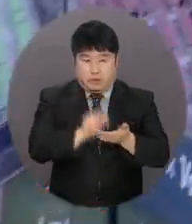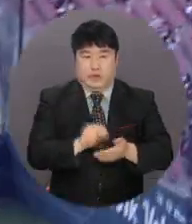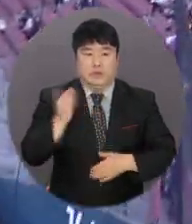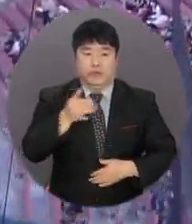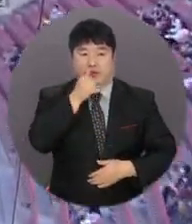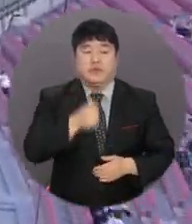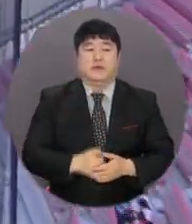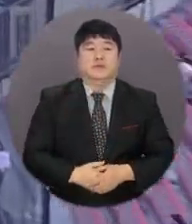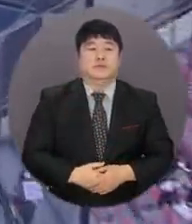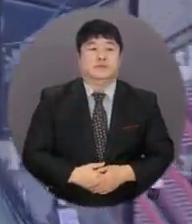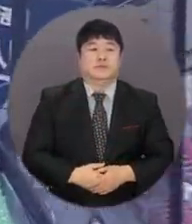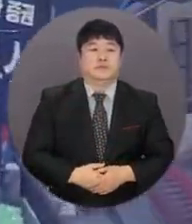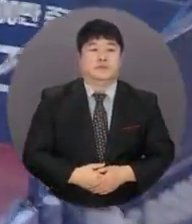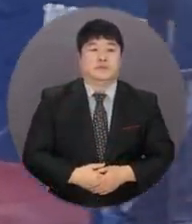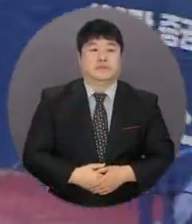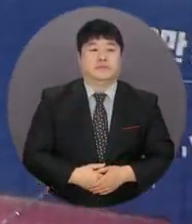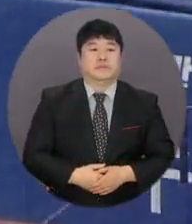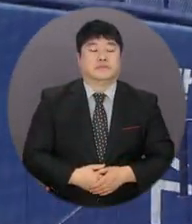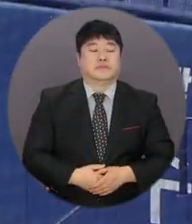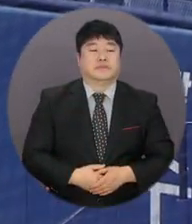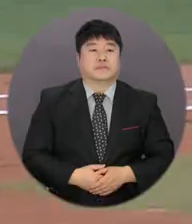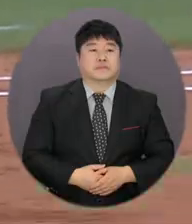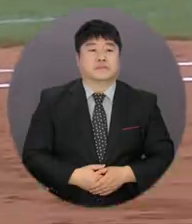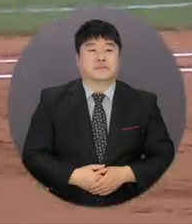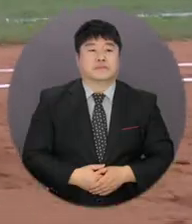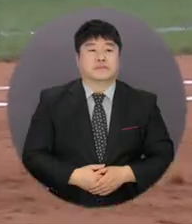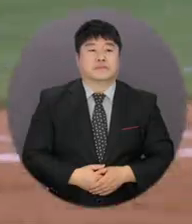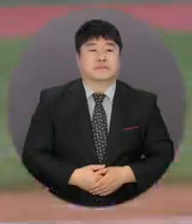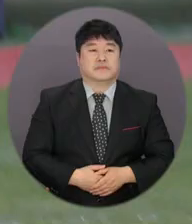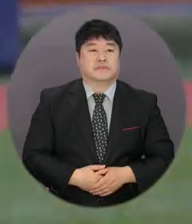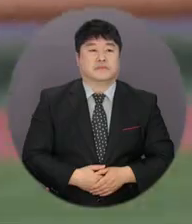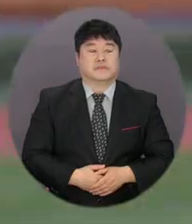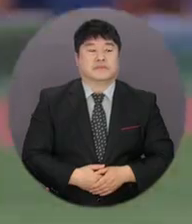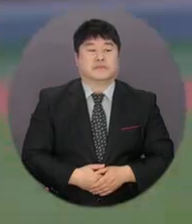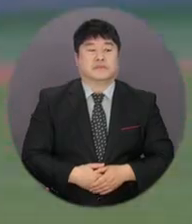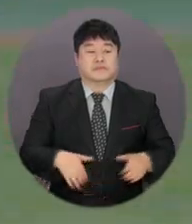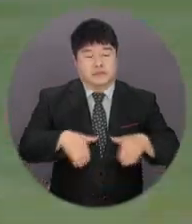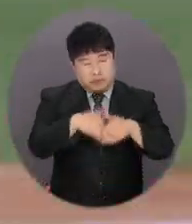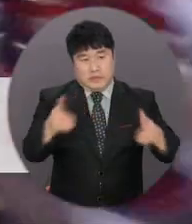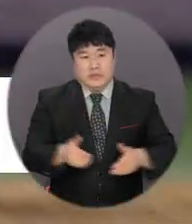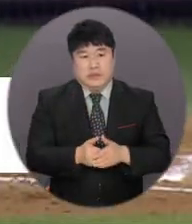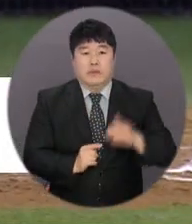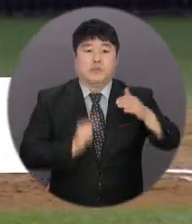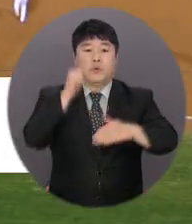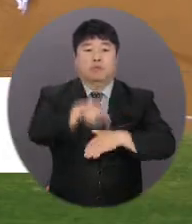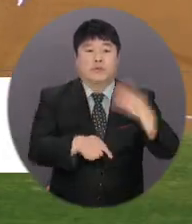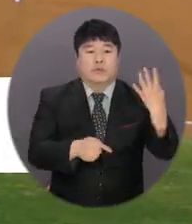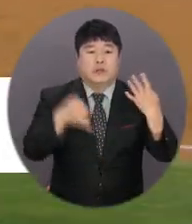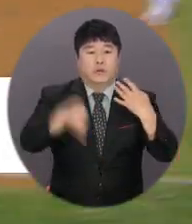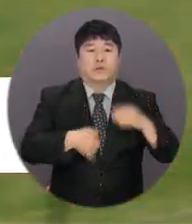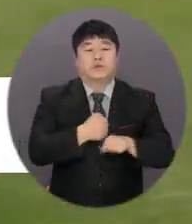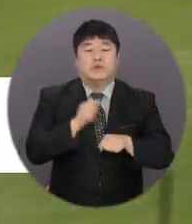멈춰서 끌어당깁니다. 이번에 멀찌같이 넘어갑니다. 팀 홈런은 4개로 꼴찌고 그것도